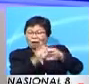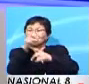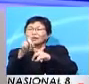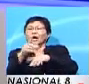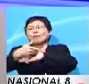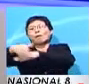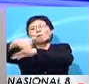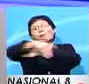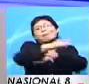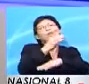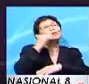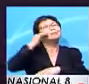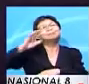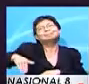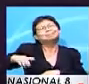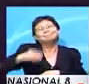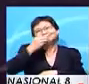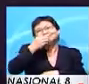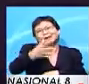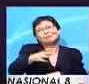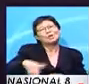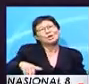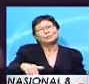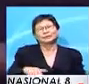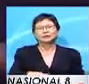mereka pulang.